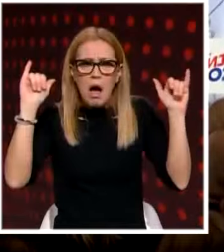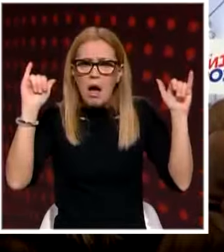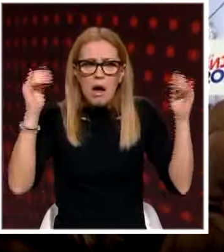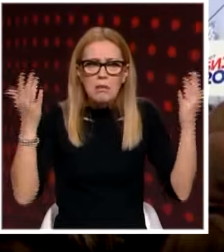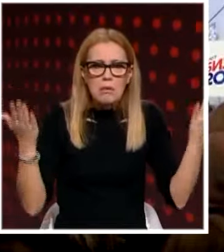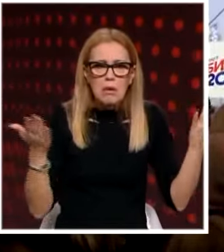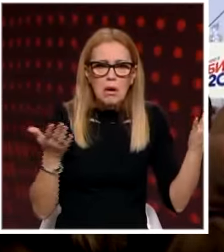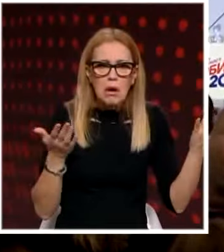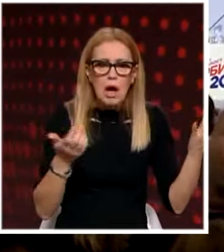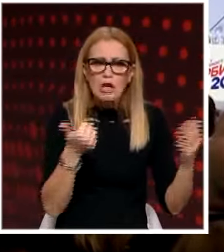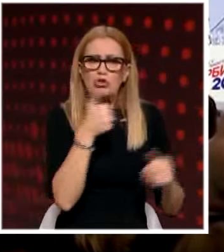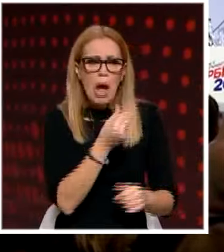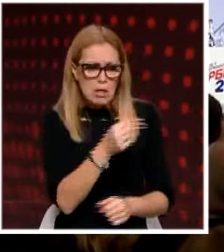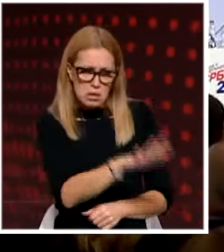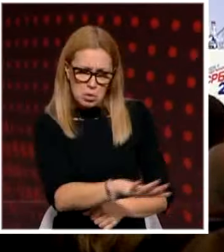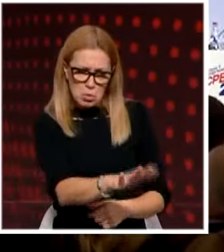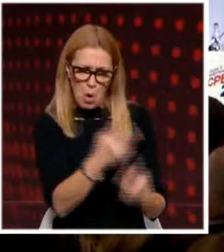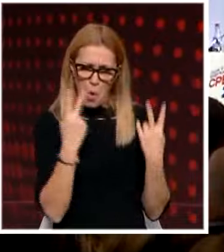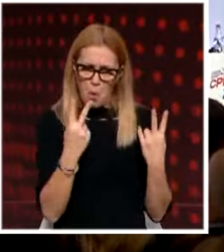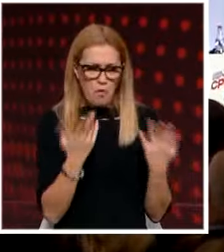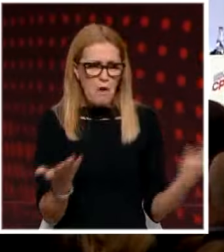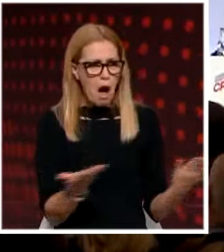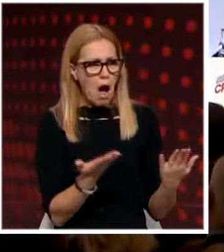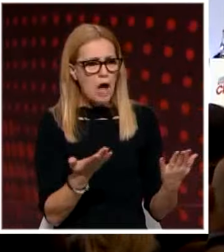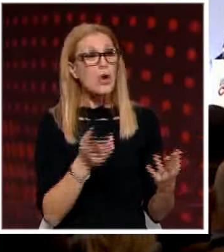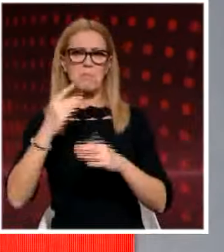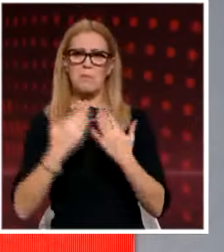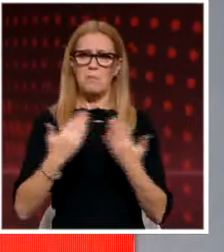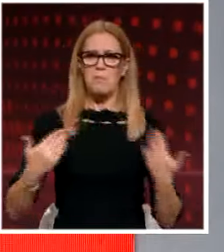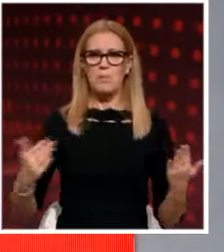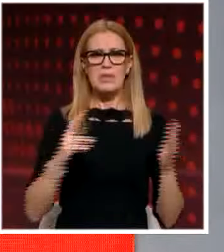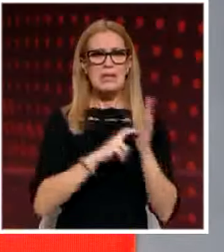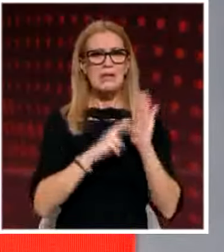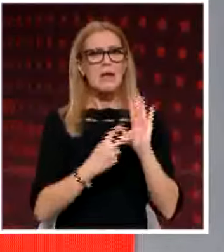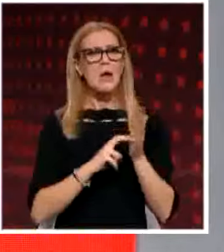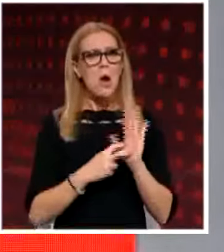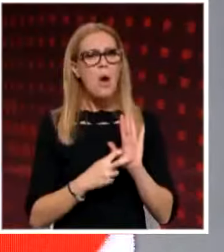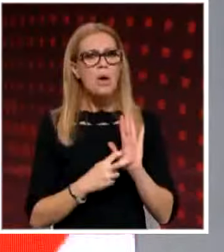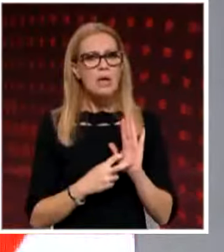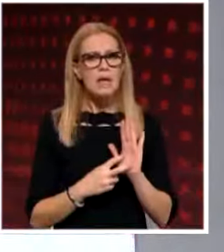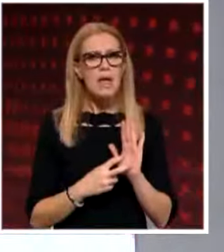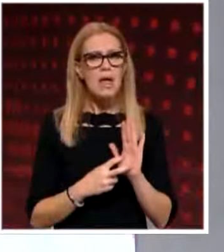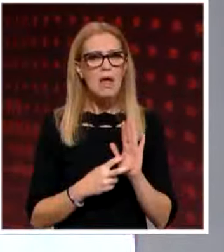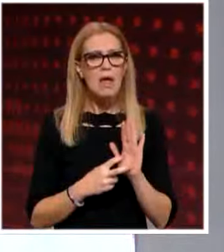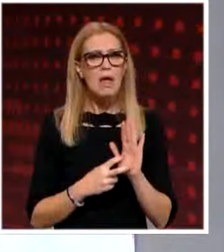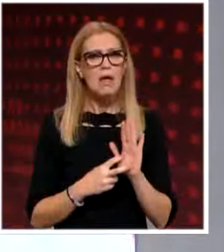A sajtótájékoztatón Ana Brnabić is beszélt. A szerb kormányfő rámutatott, hogy az IT-szektor